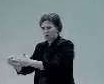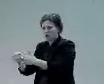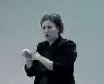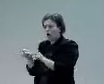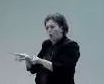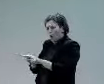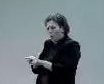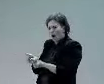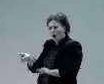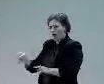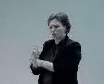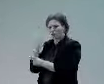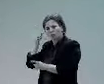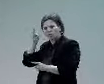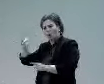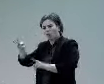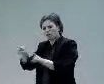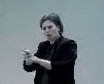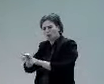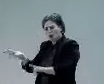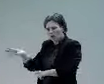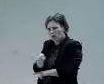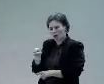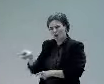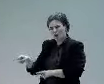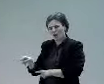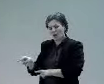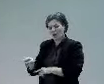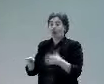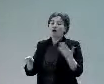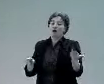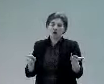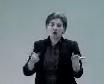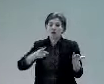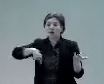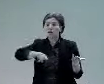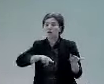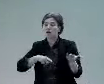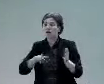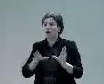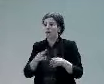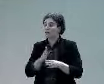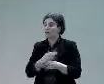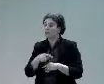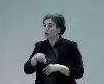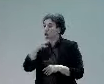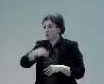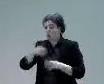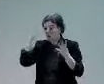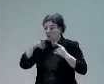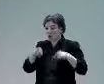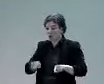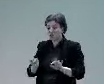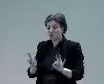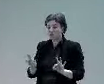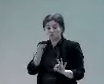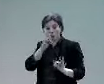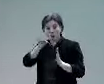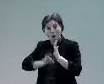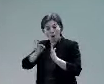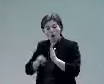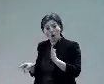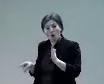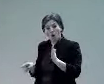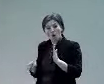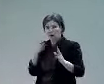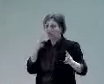lo stesso orizzonte anche a partire da qui. E su questo vi chiedo, ci sta il Partito Democratico a ragionare su questi temi?